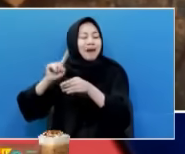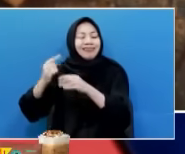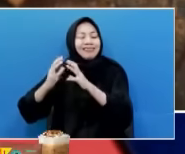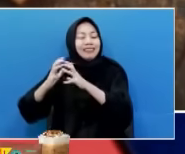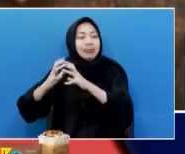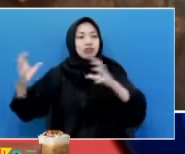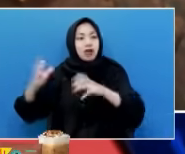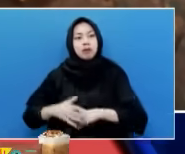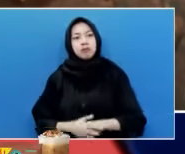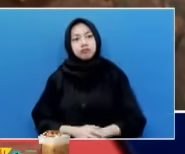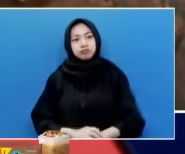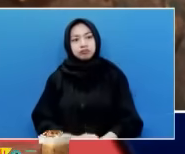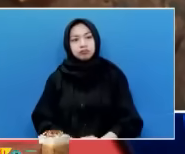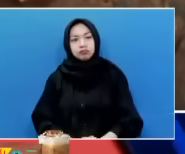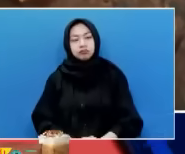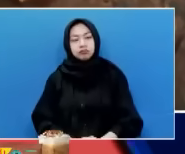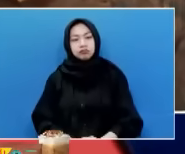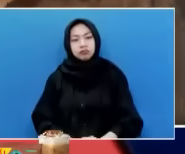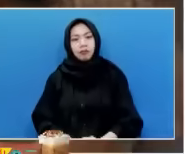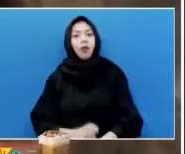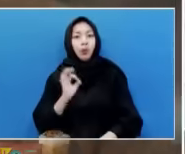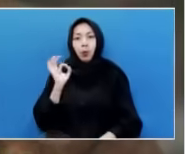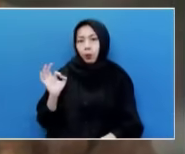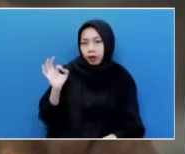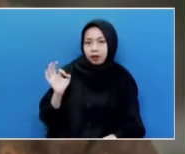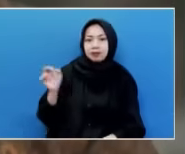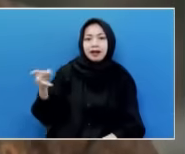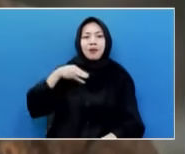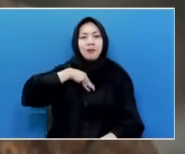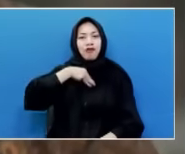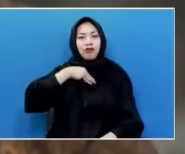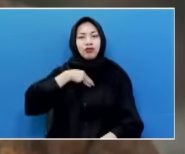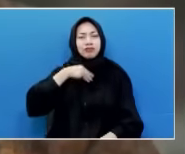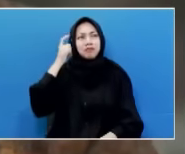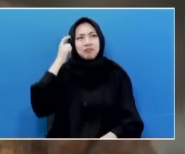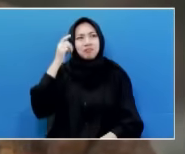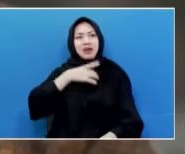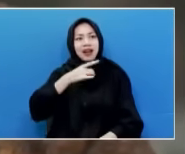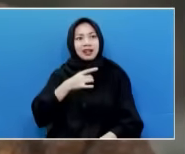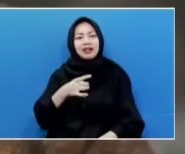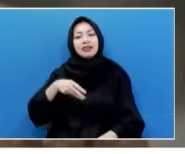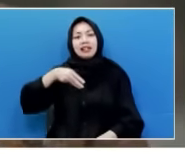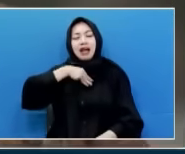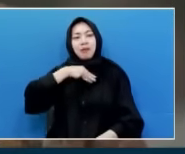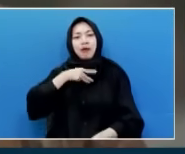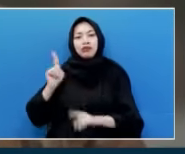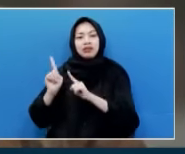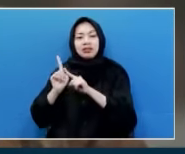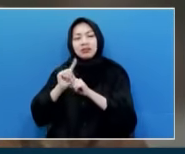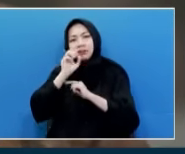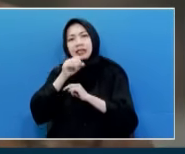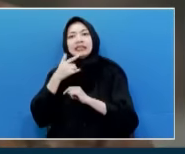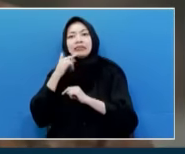mbak Oke yang juga menarik adalah pernyataan dari Mahfud MD ya karena nanti anda menyebutkan bahwa ini semacam penguatan